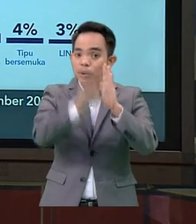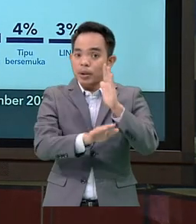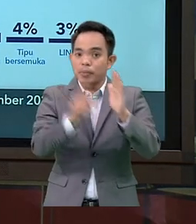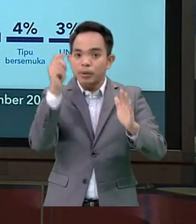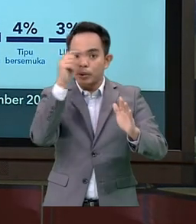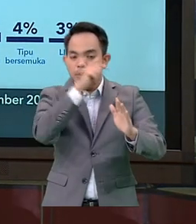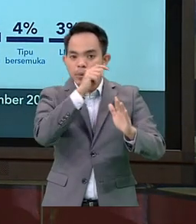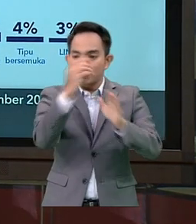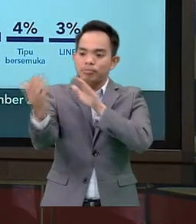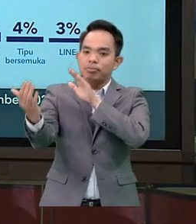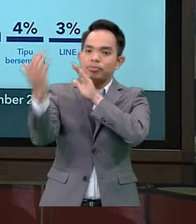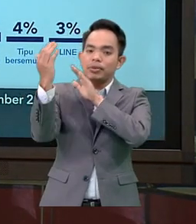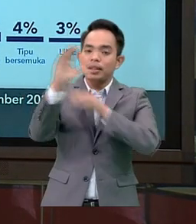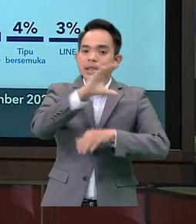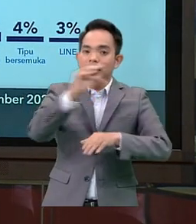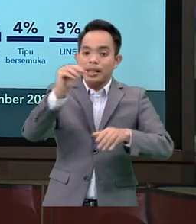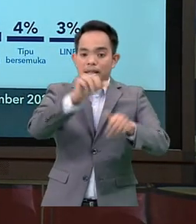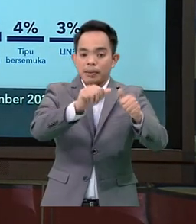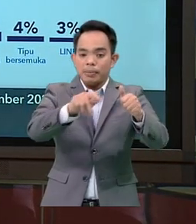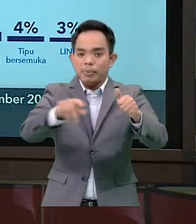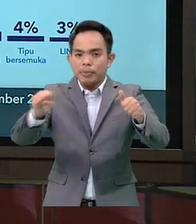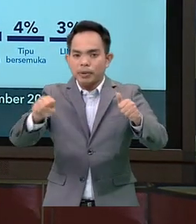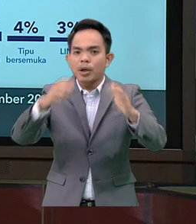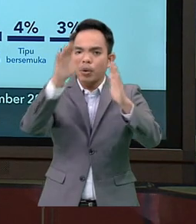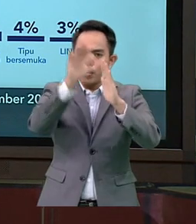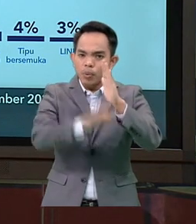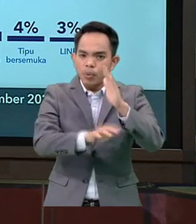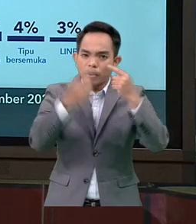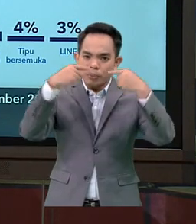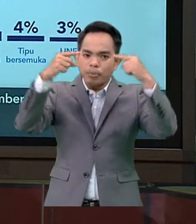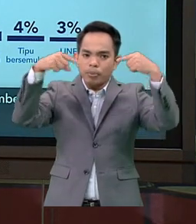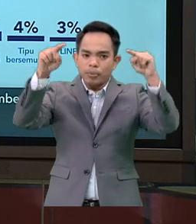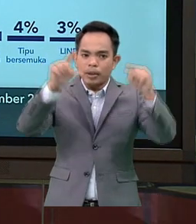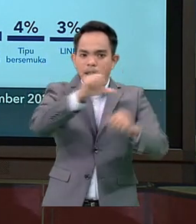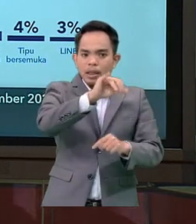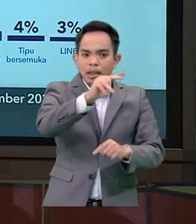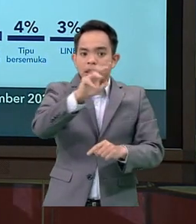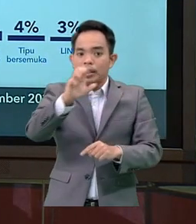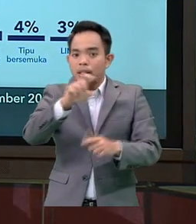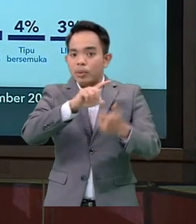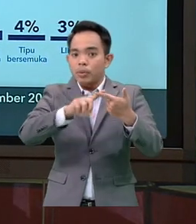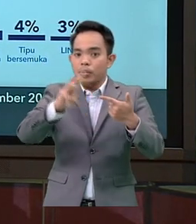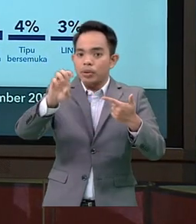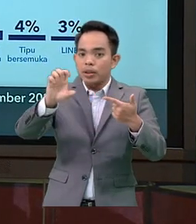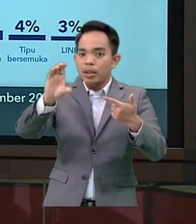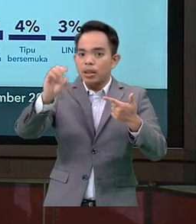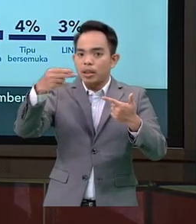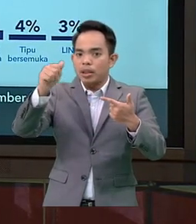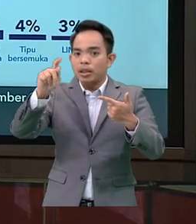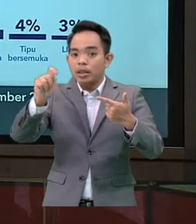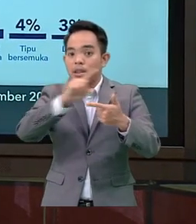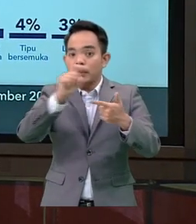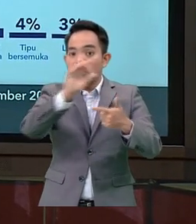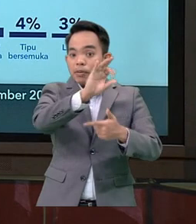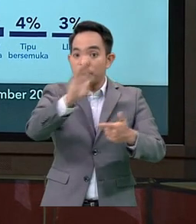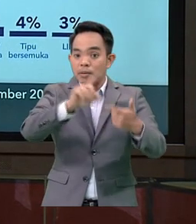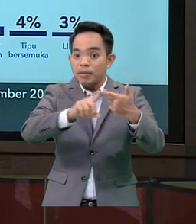secara bersemuka dan juga aplikasi yang kurang popular di Malaysia sepertia dan juga WeChat tetapi untuk Facebook dan telegram